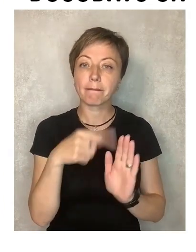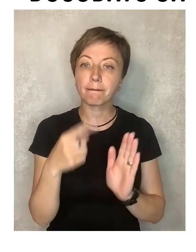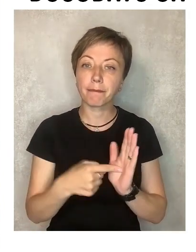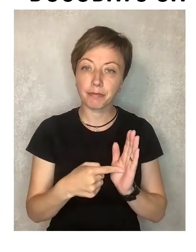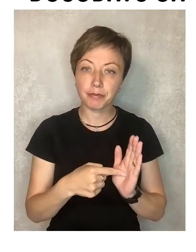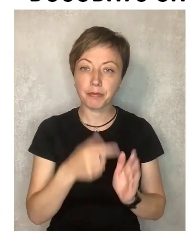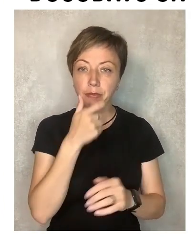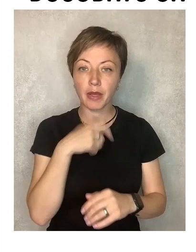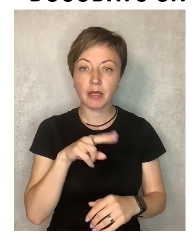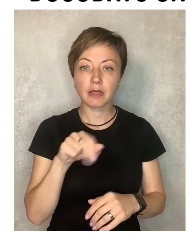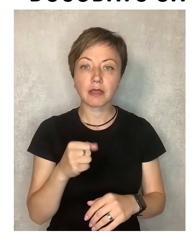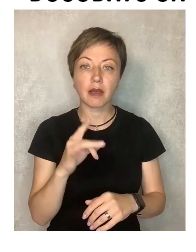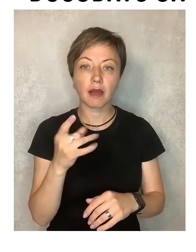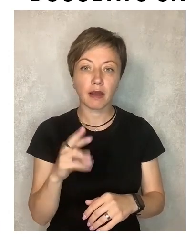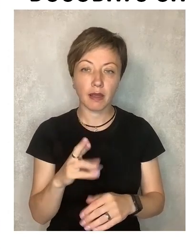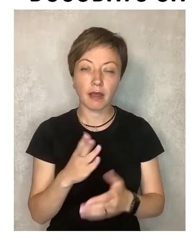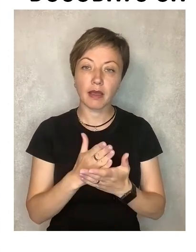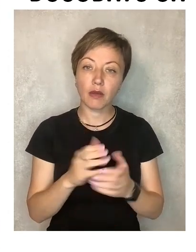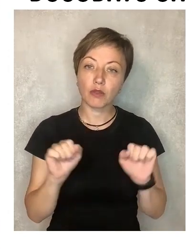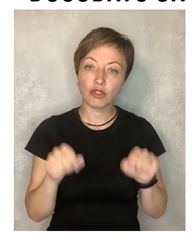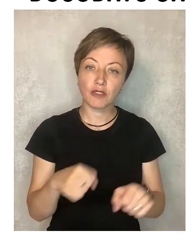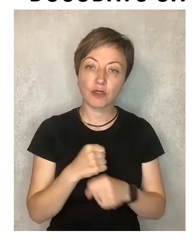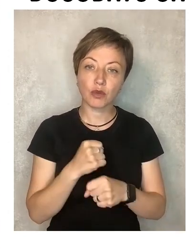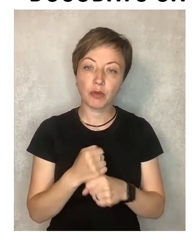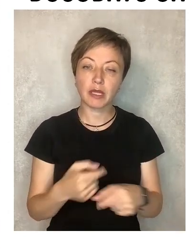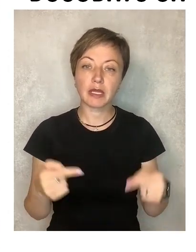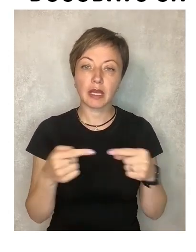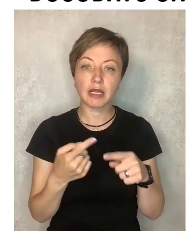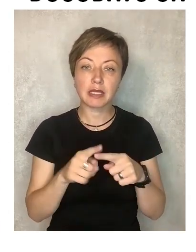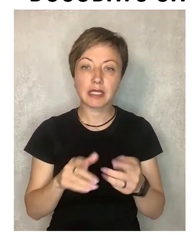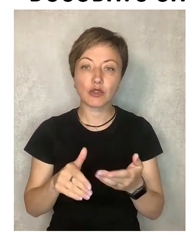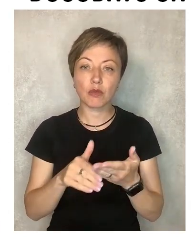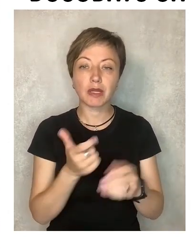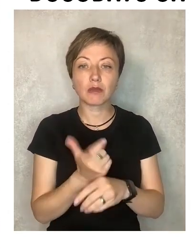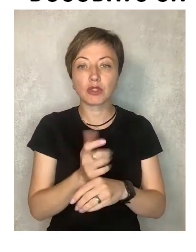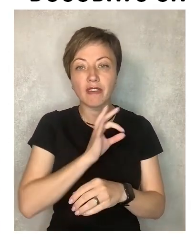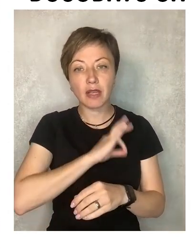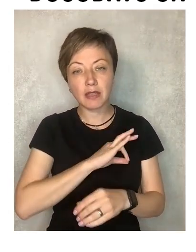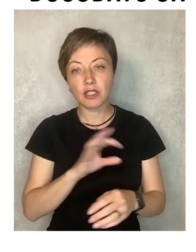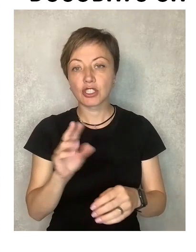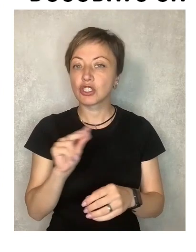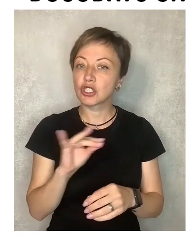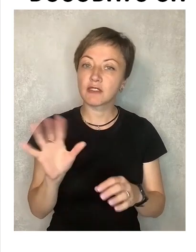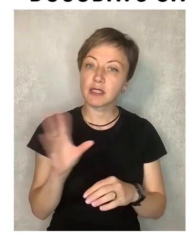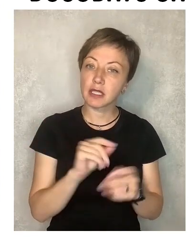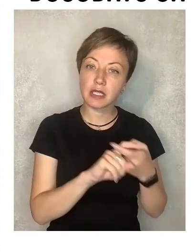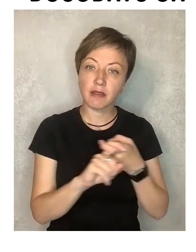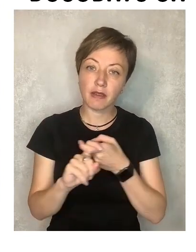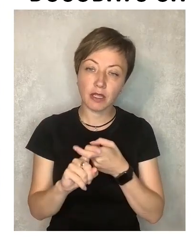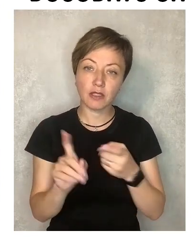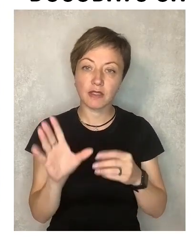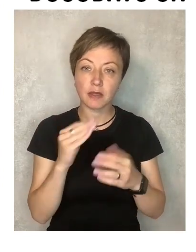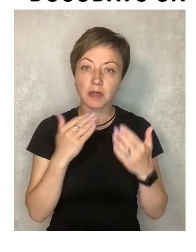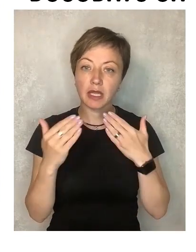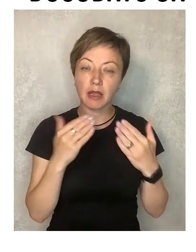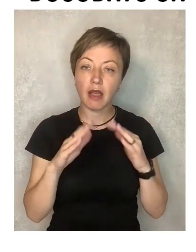чи є можливість зробити якраз ці інструменти більш ефективними, чи все завершується як песимістичний підхід на рекомендації,